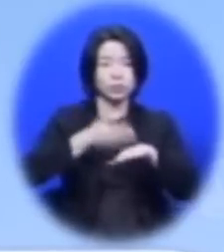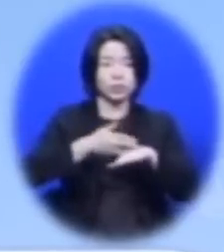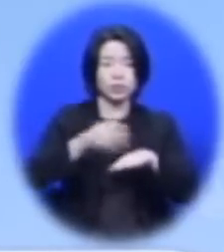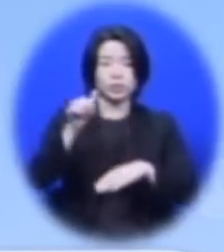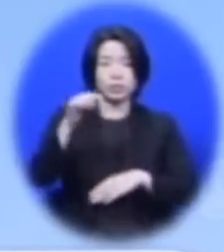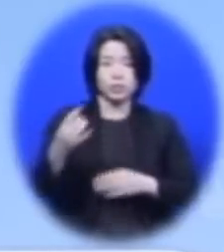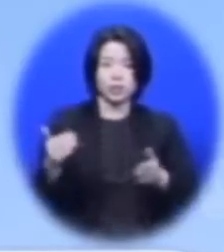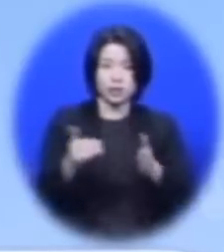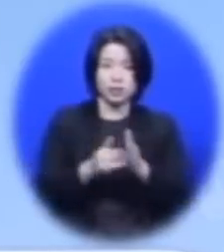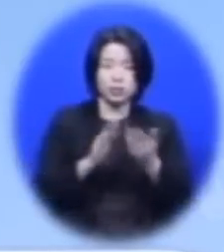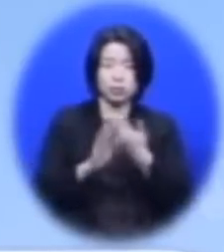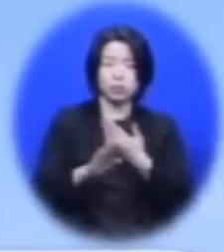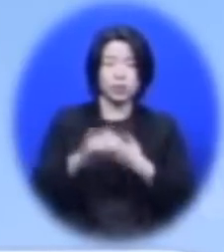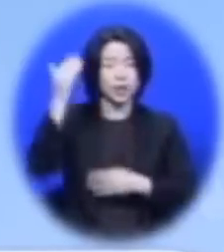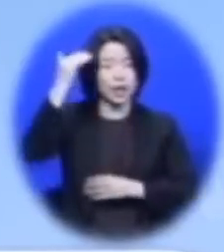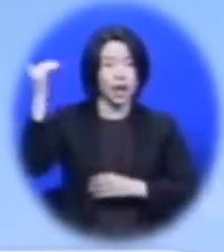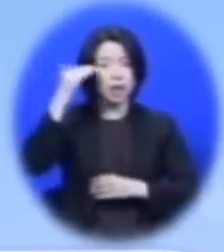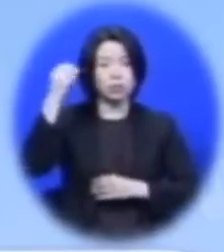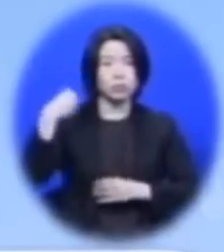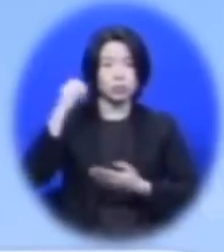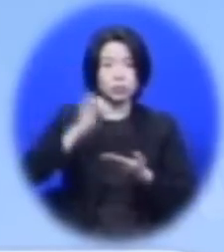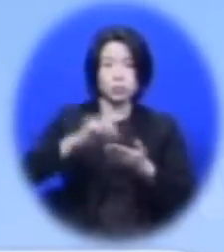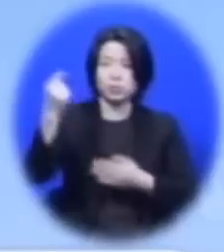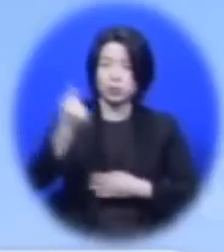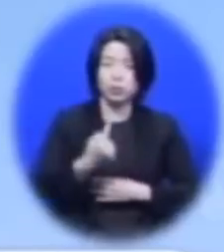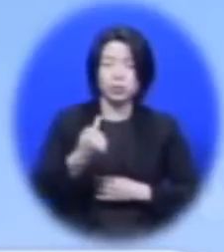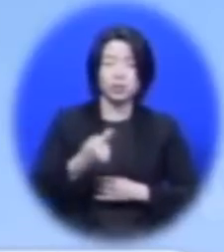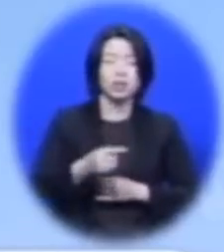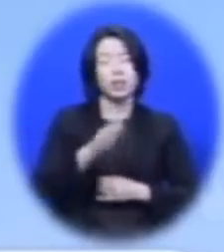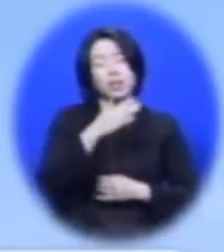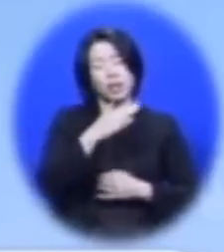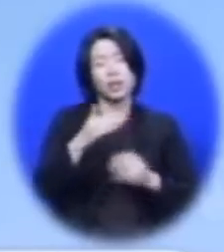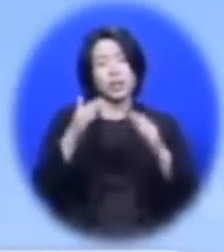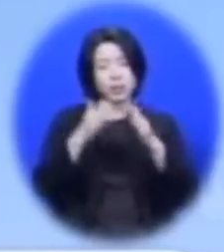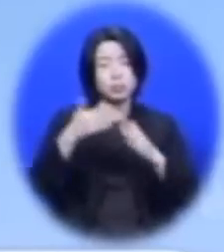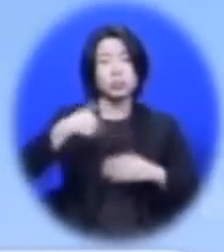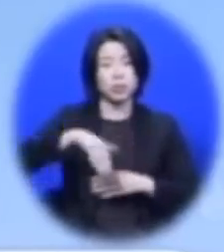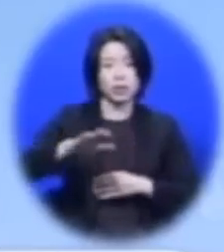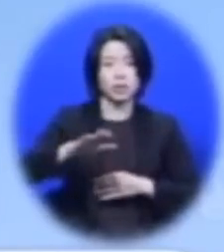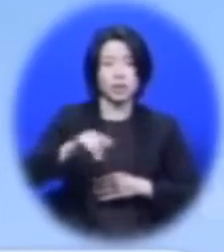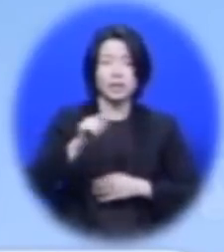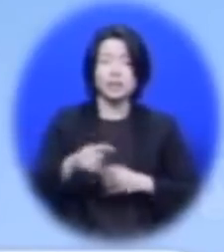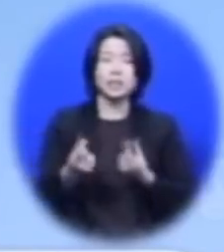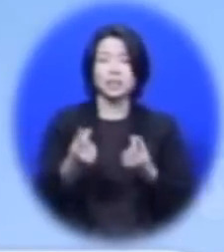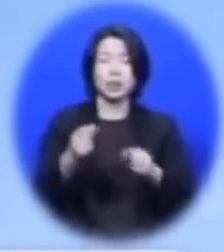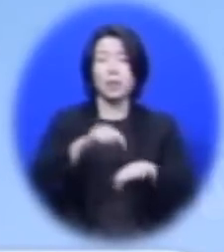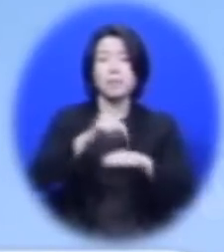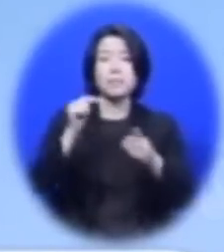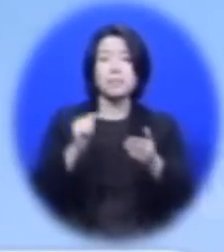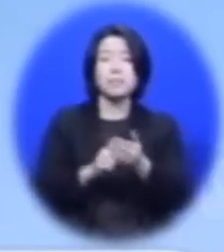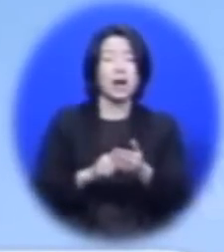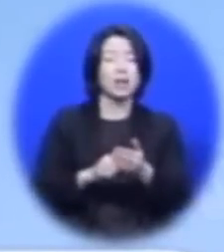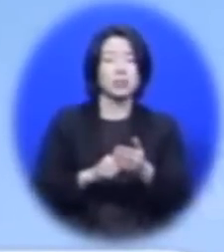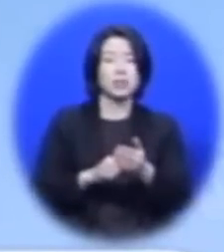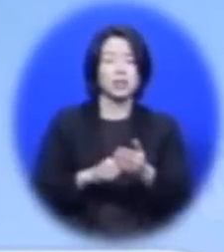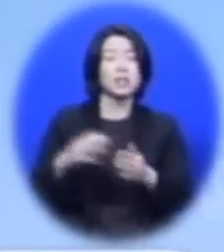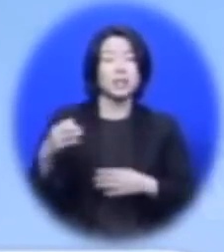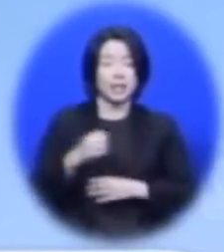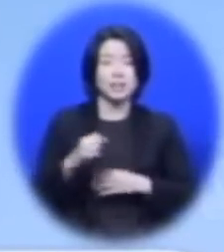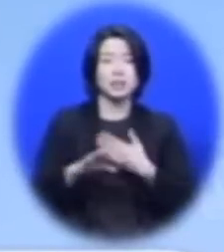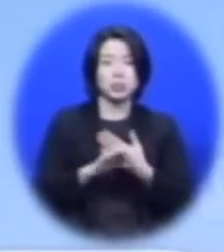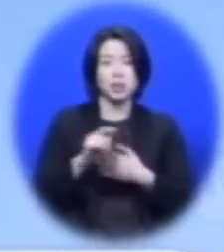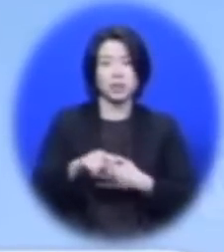이제 한국으로 돌아올 때, 아, 이제 집으로 간다. 이런 마음 가지면 이게 죄구나.